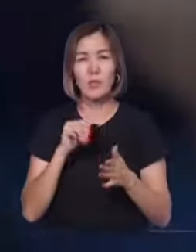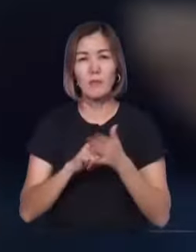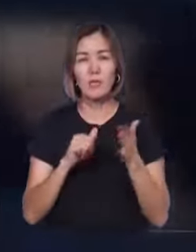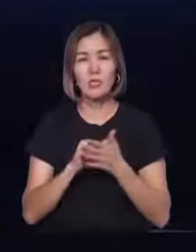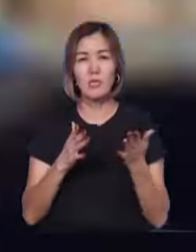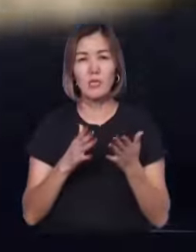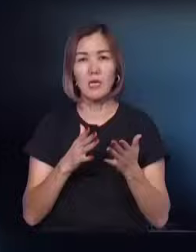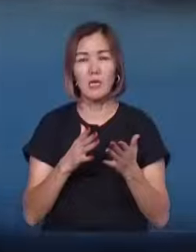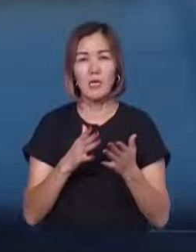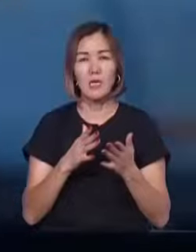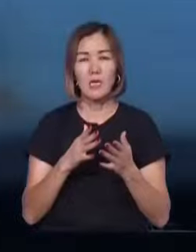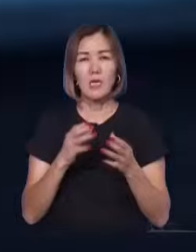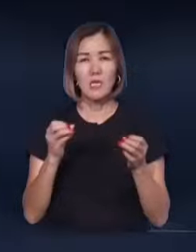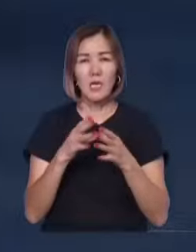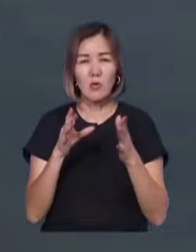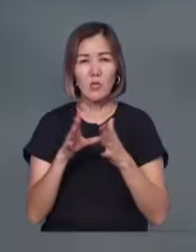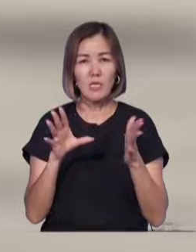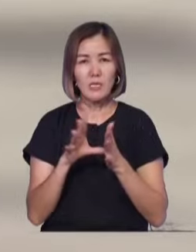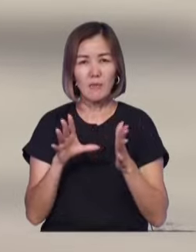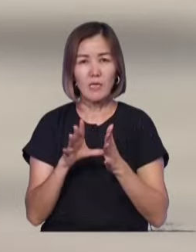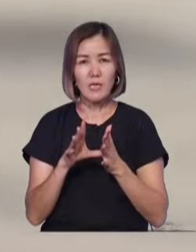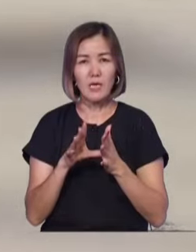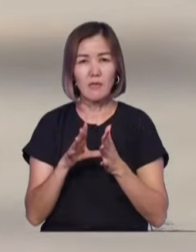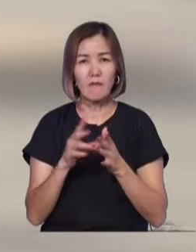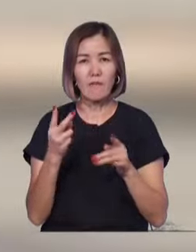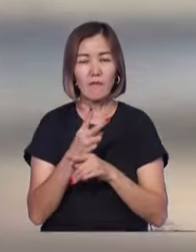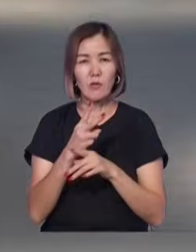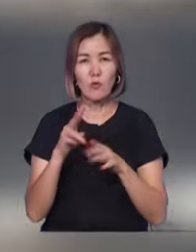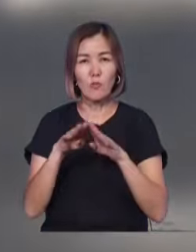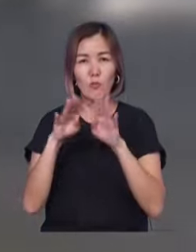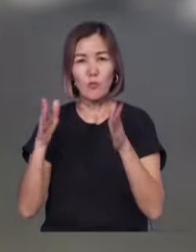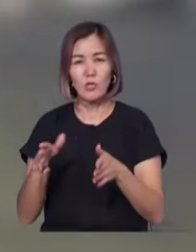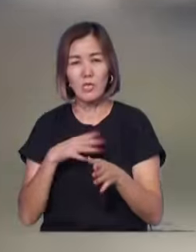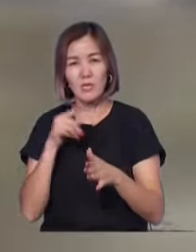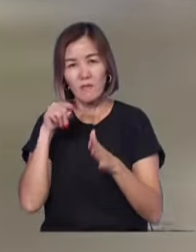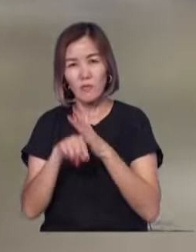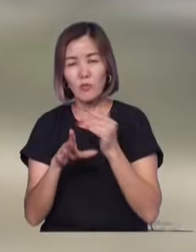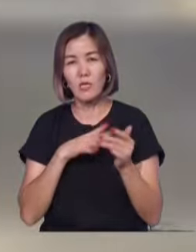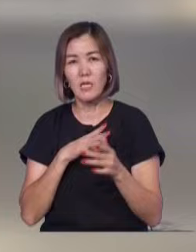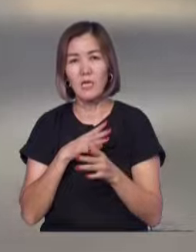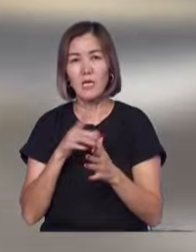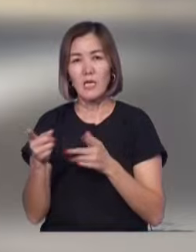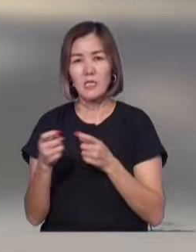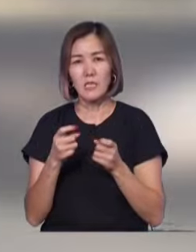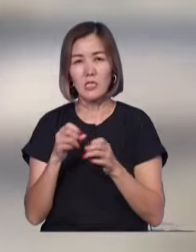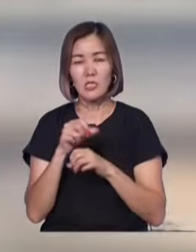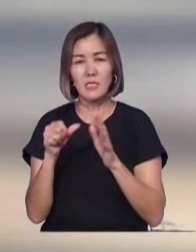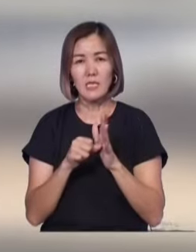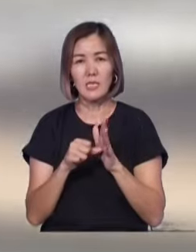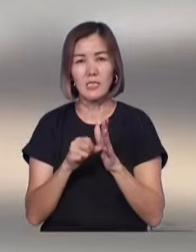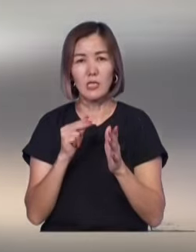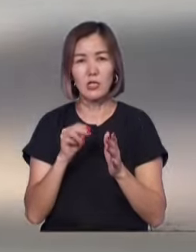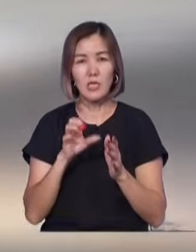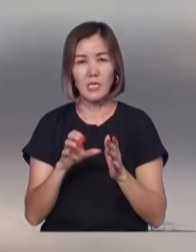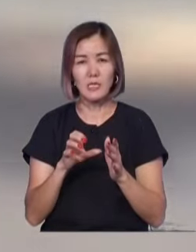возгорания послужило короткое замыкание в распределительной коробке во втором бутике. Для ликвидации огня были задействованы 16 сотрудников